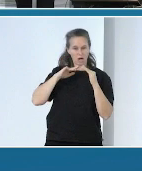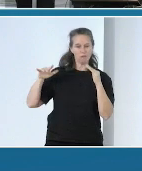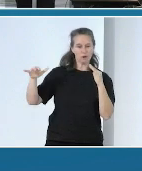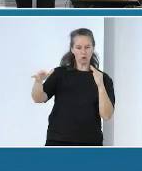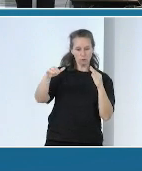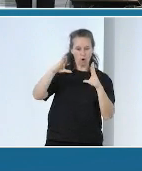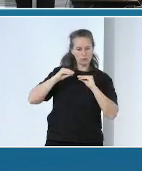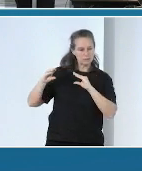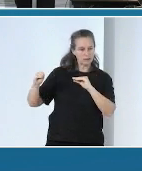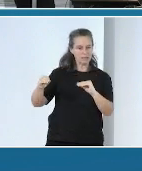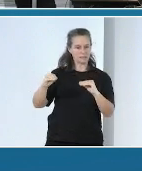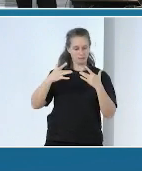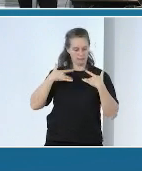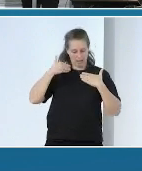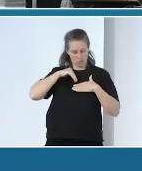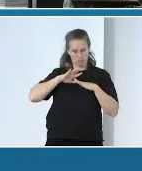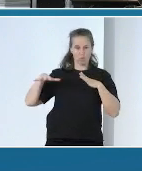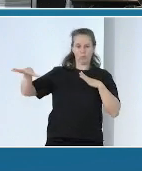l'environnement, l'espace en dehors de nous.